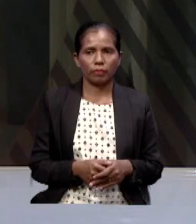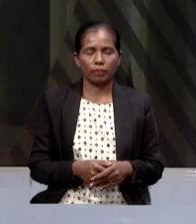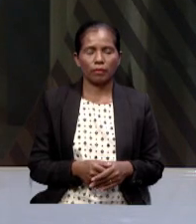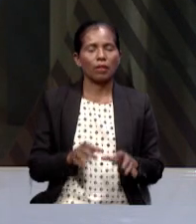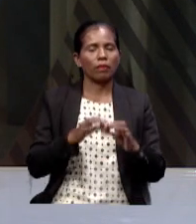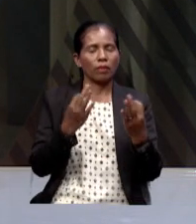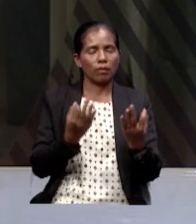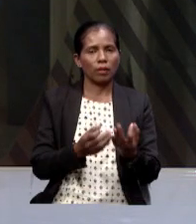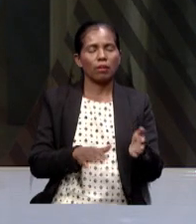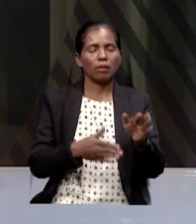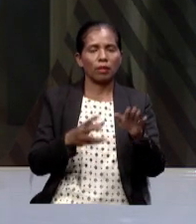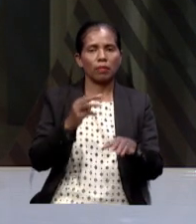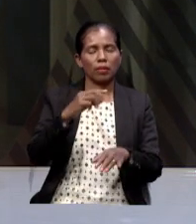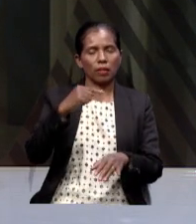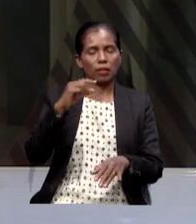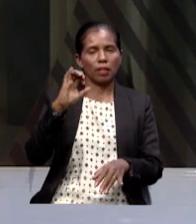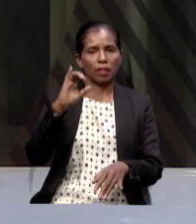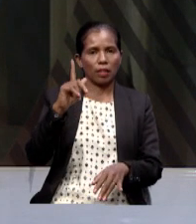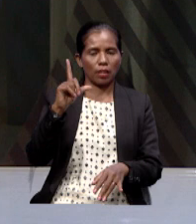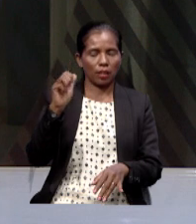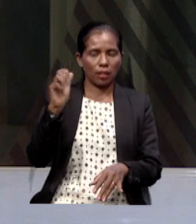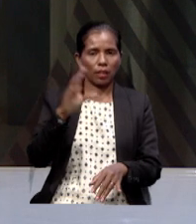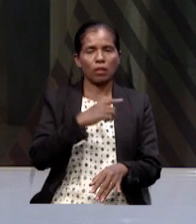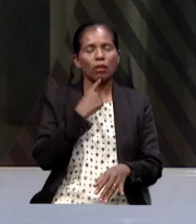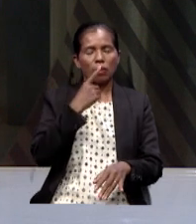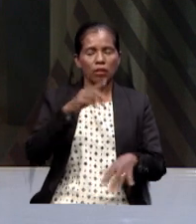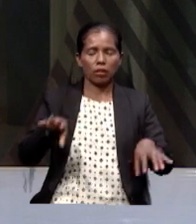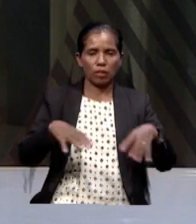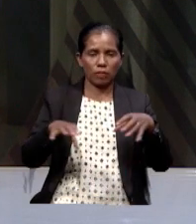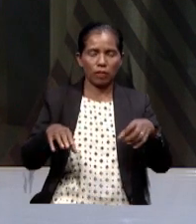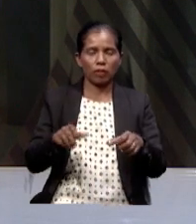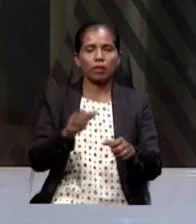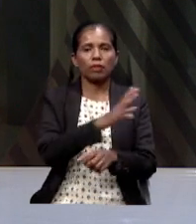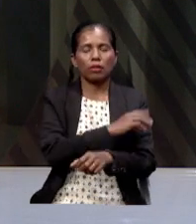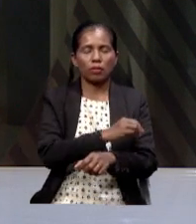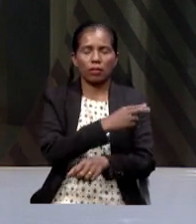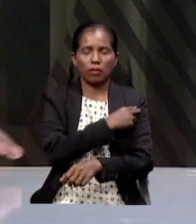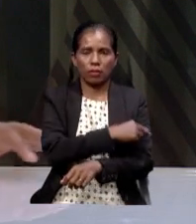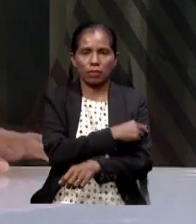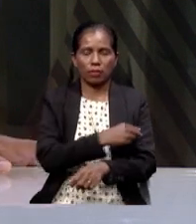Família Matebian Miquela Soares Guterres lamenta o serviço ambulância.